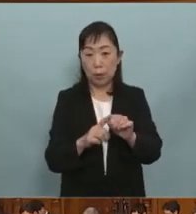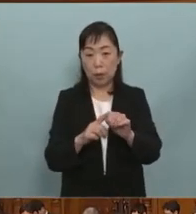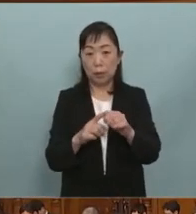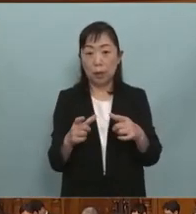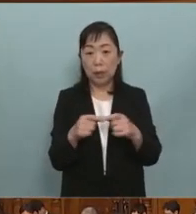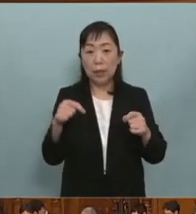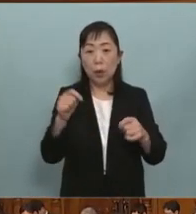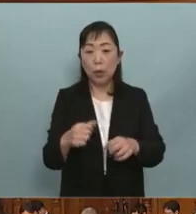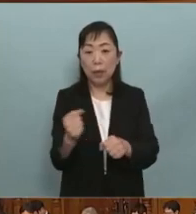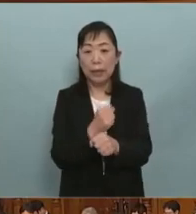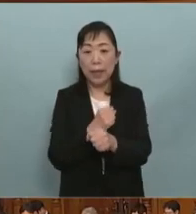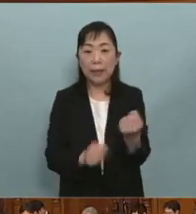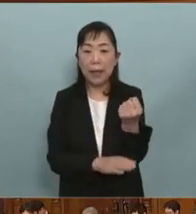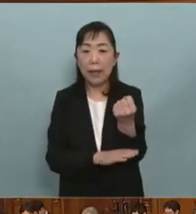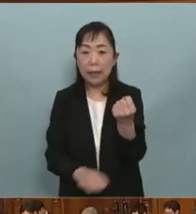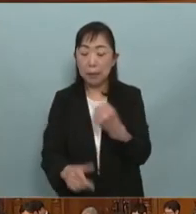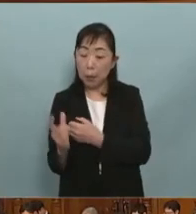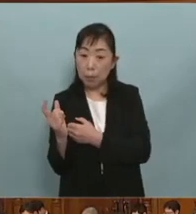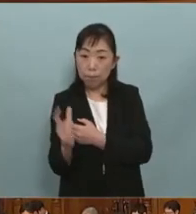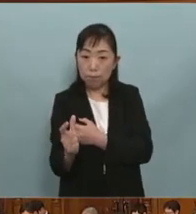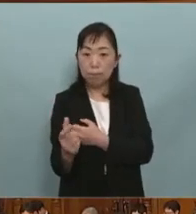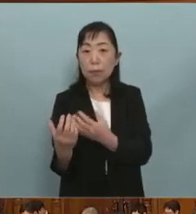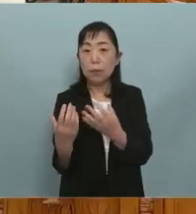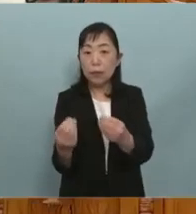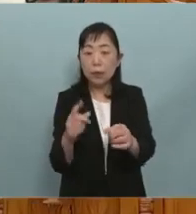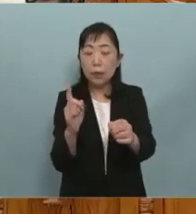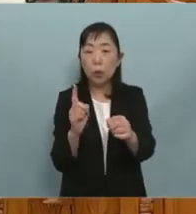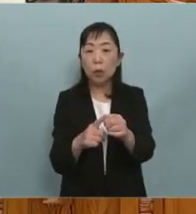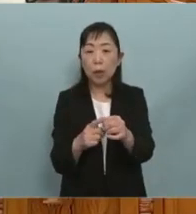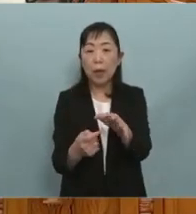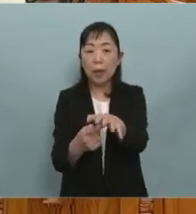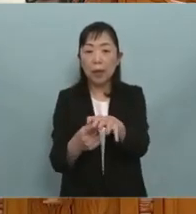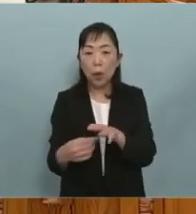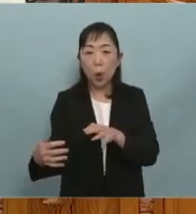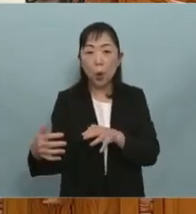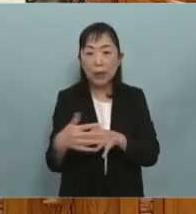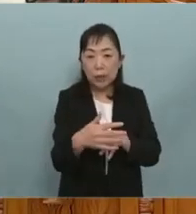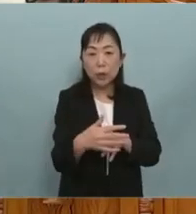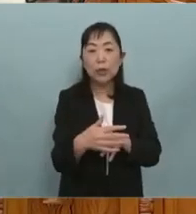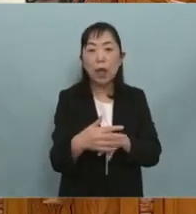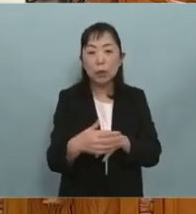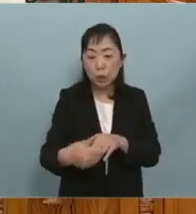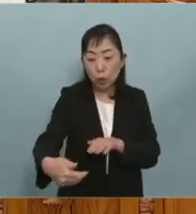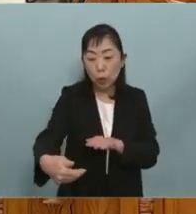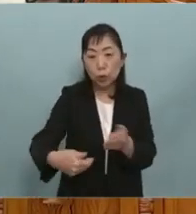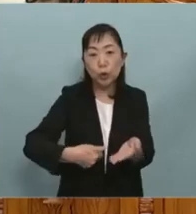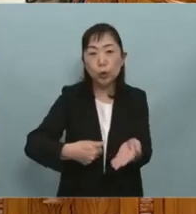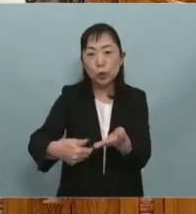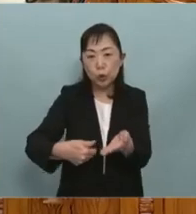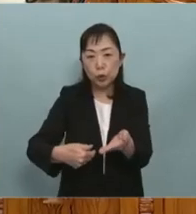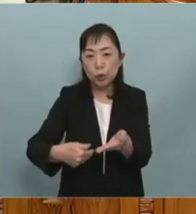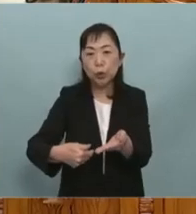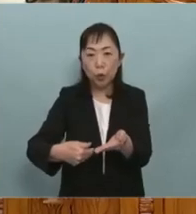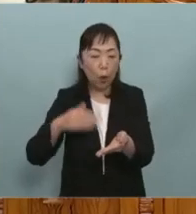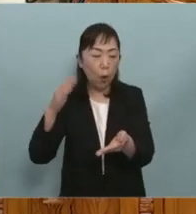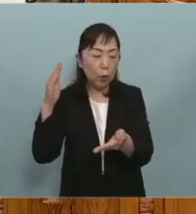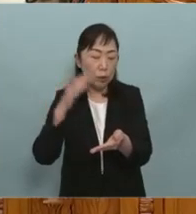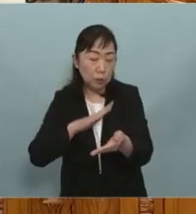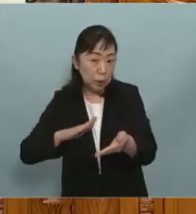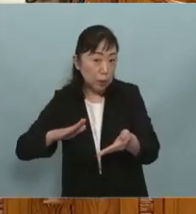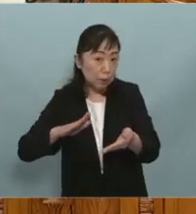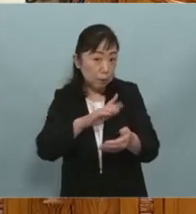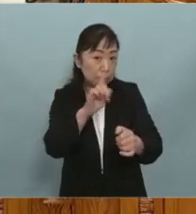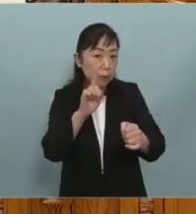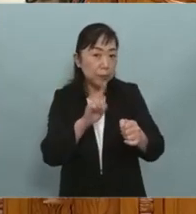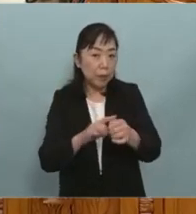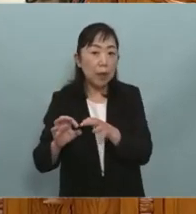生産基盤の維持の観点も踏まえ農林水産物の輸出をより思想促進します持続可能